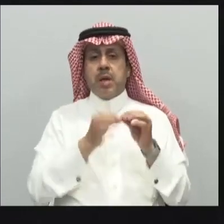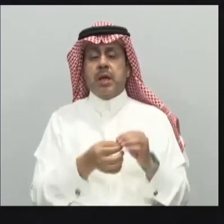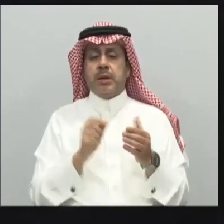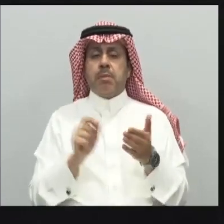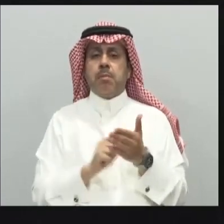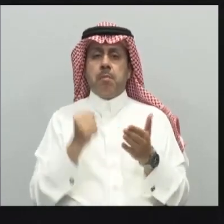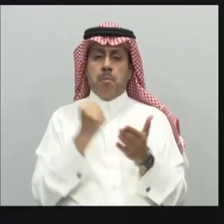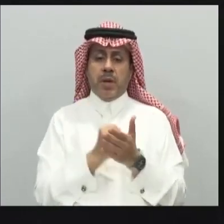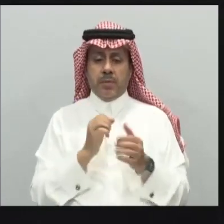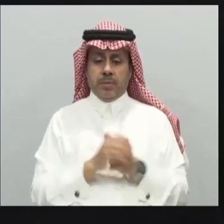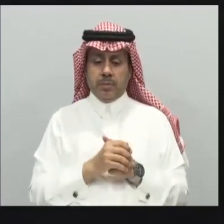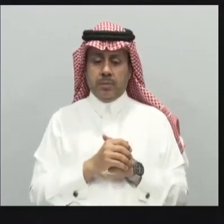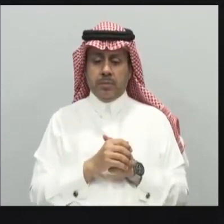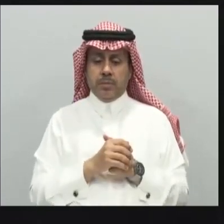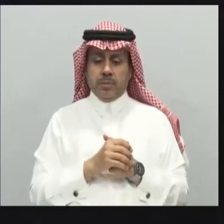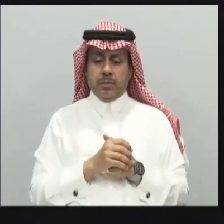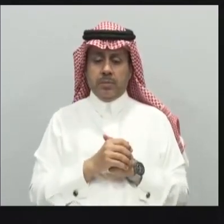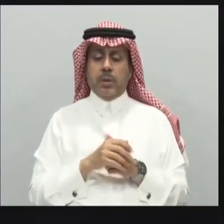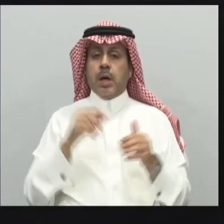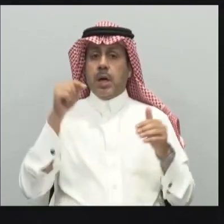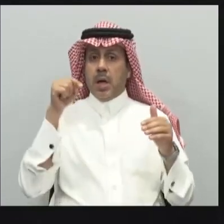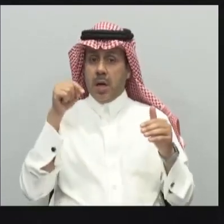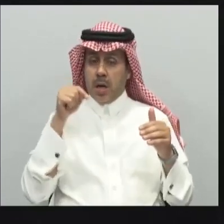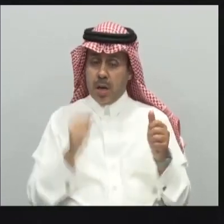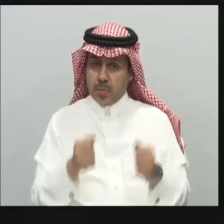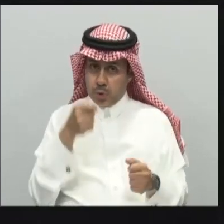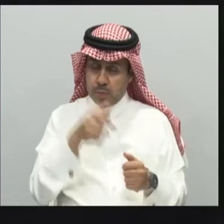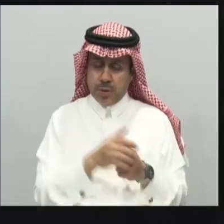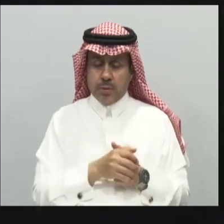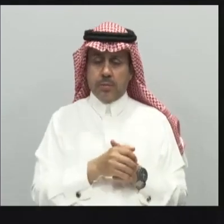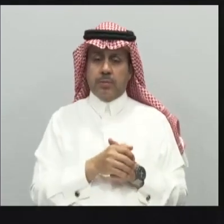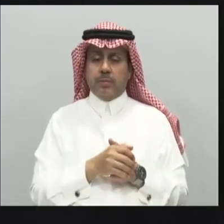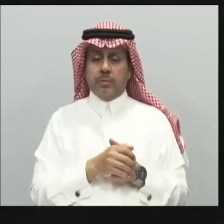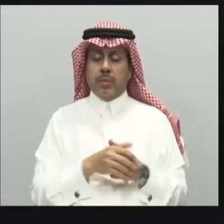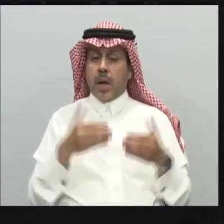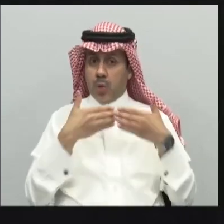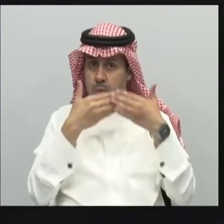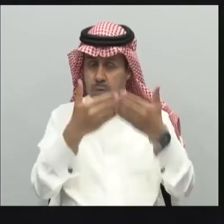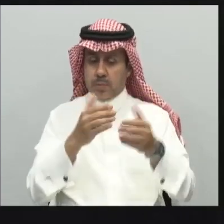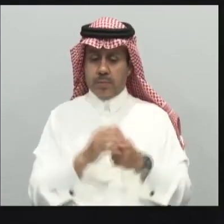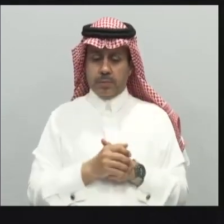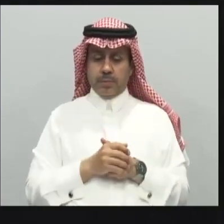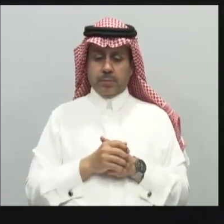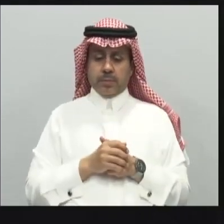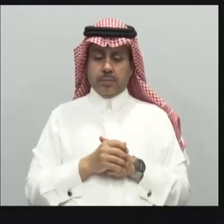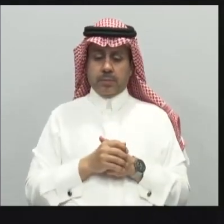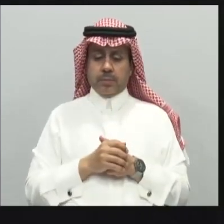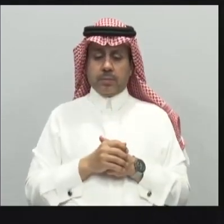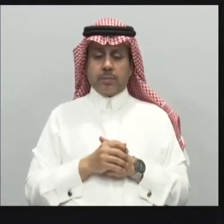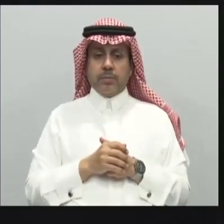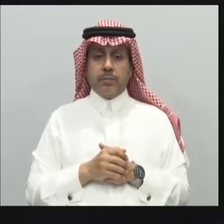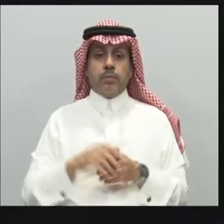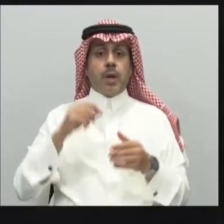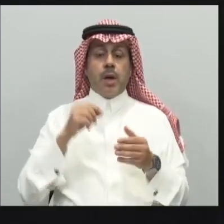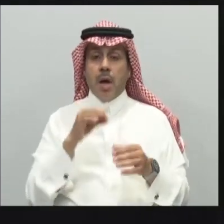المقصود ان المشتري يستعمل السياره ويركبها او يهديها اذ اذ المقصود من عقد